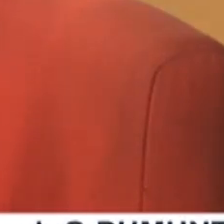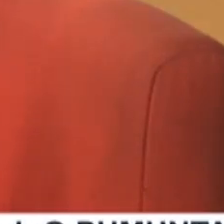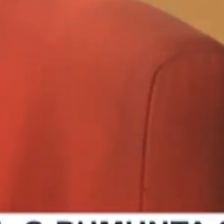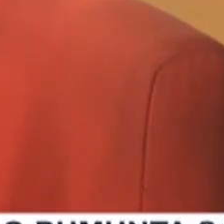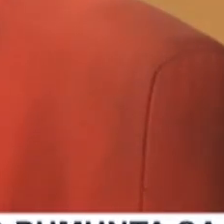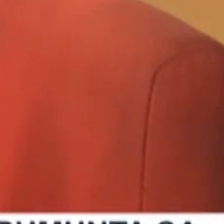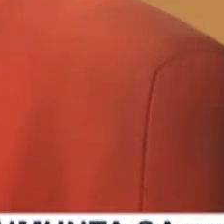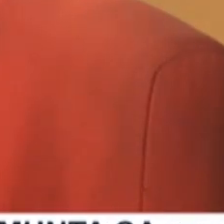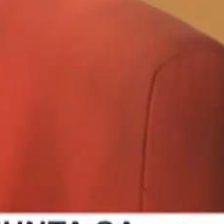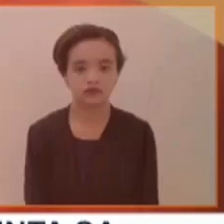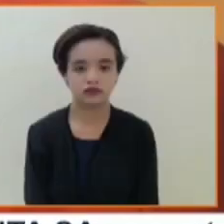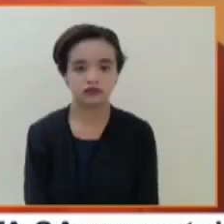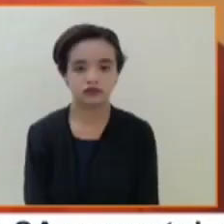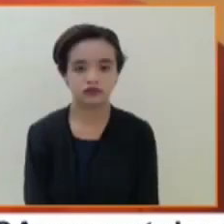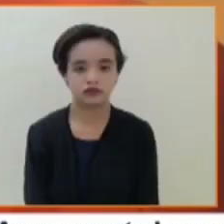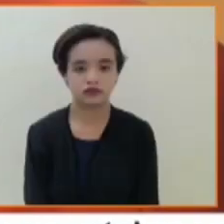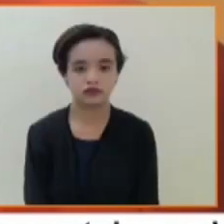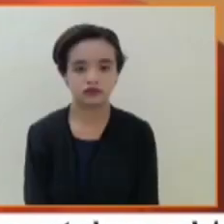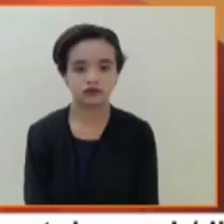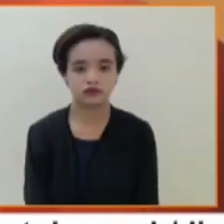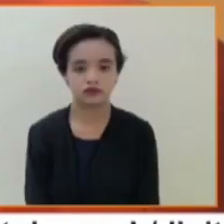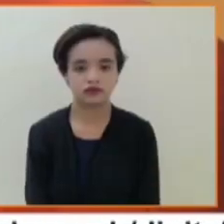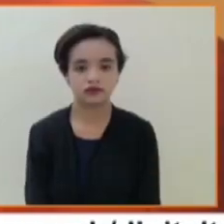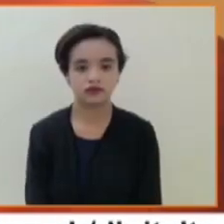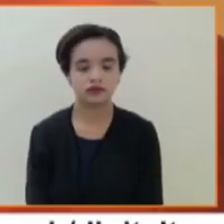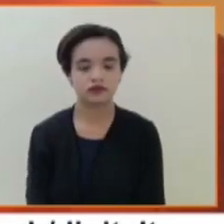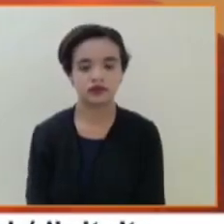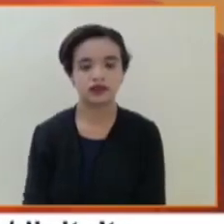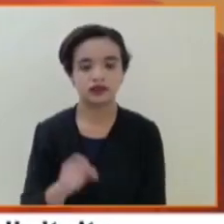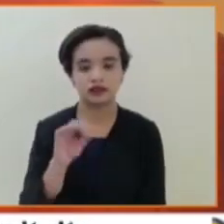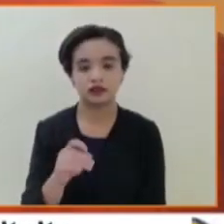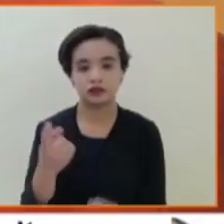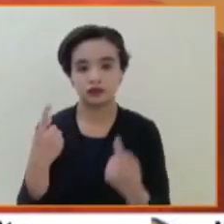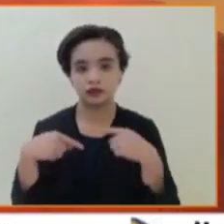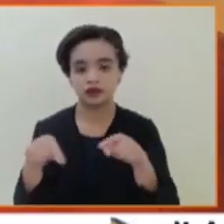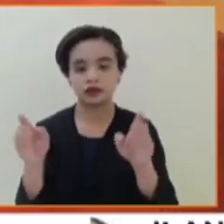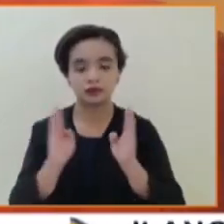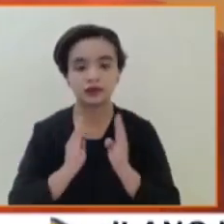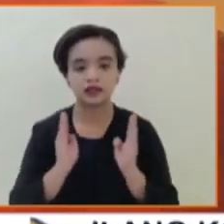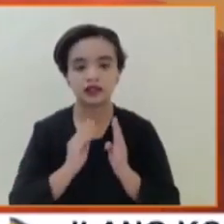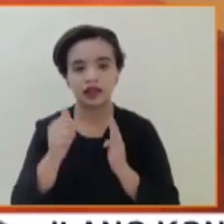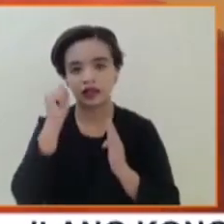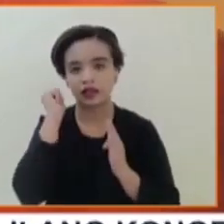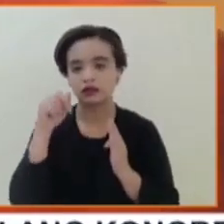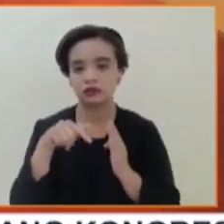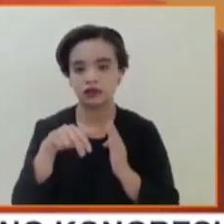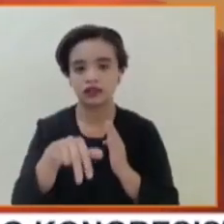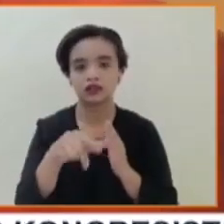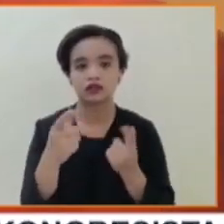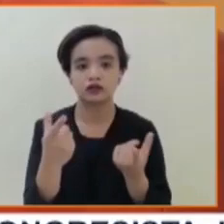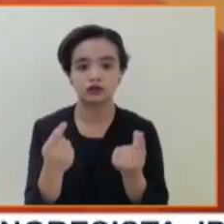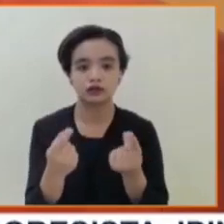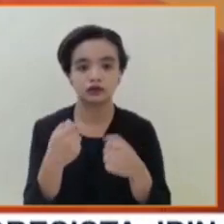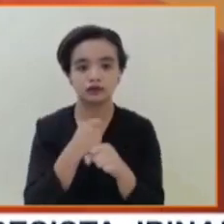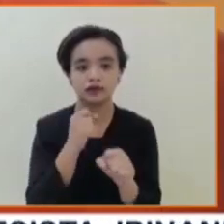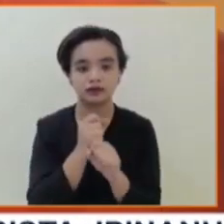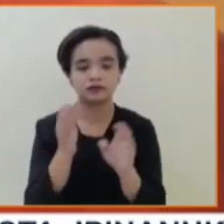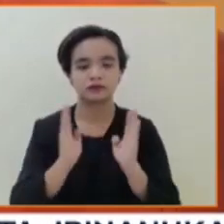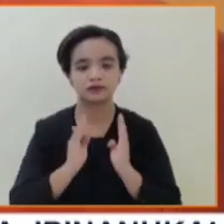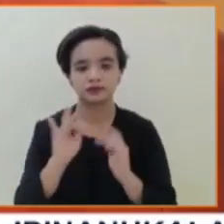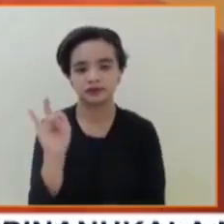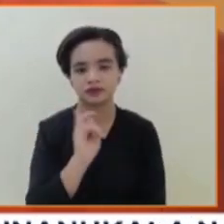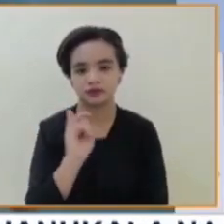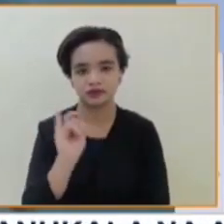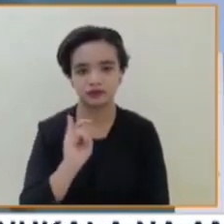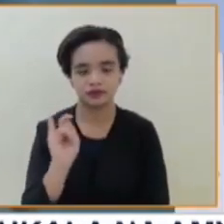pag pupunta tayo ng Baguio, ayaw nating maglakad, we need to ride the taxi. So I created a Baguio. Ang galing, no? Well,